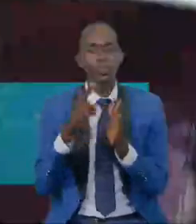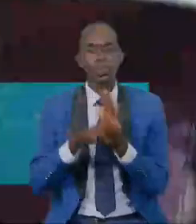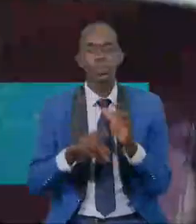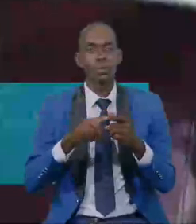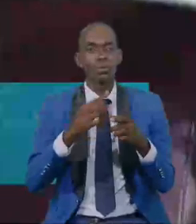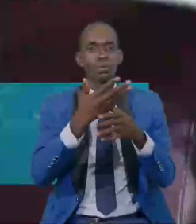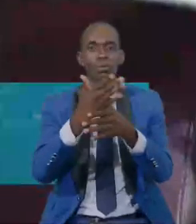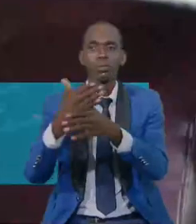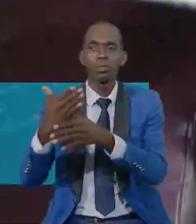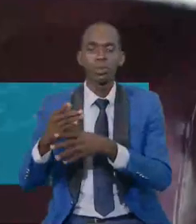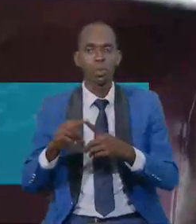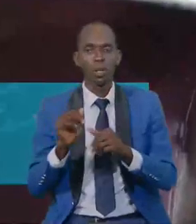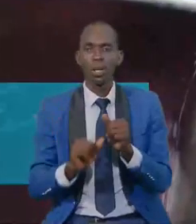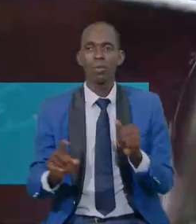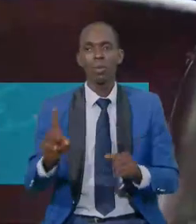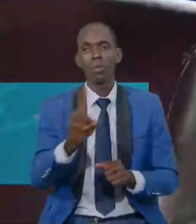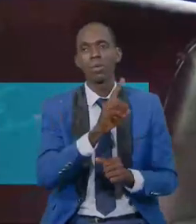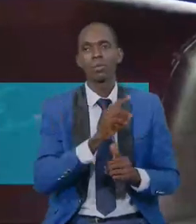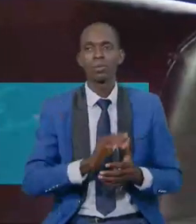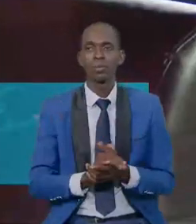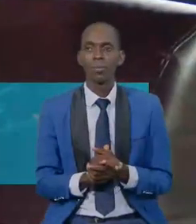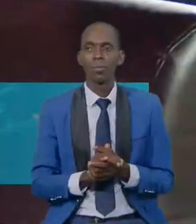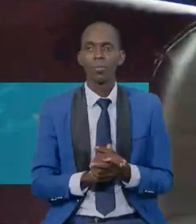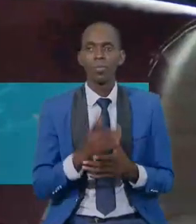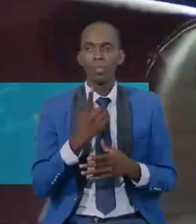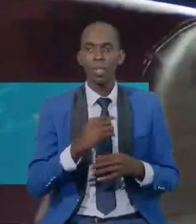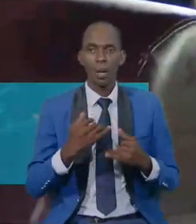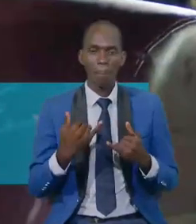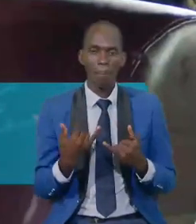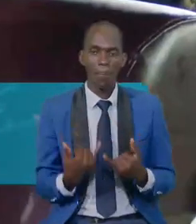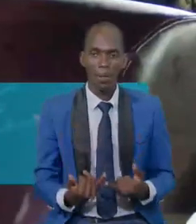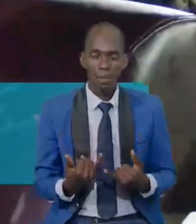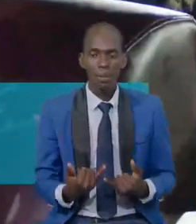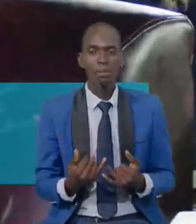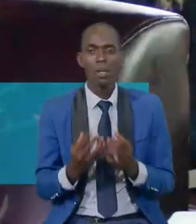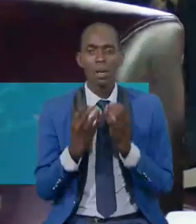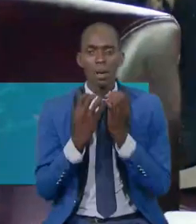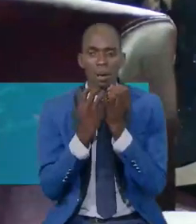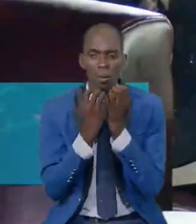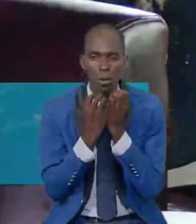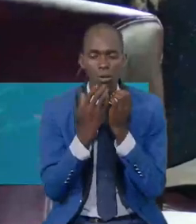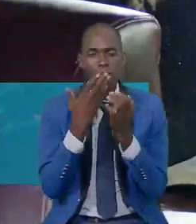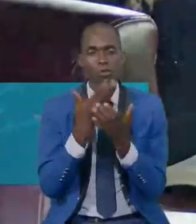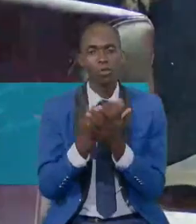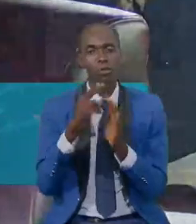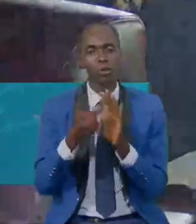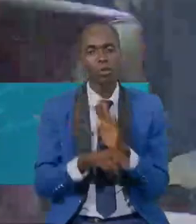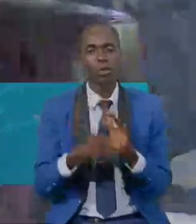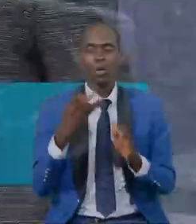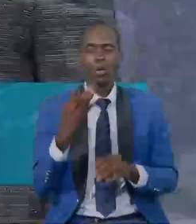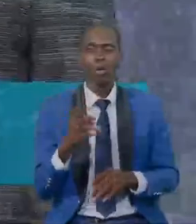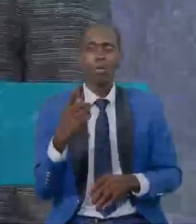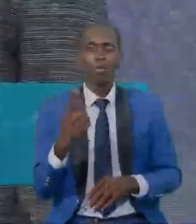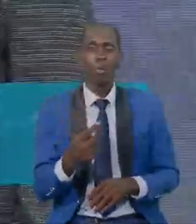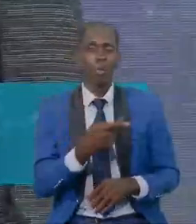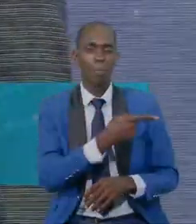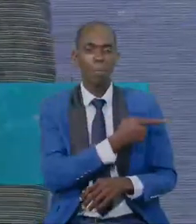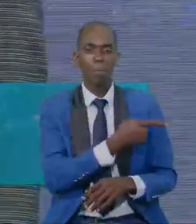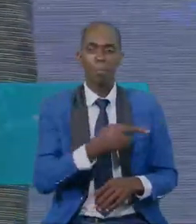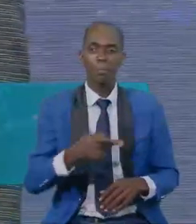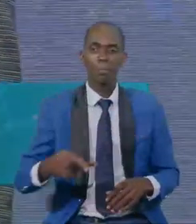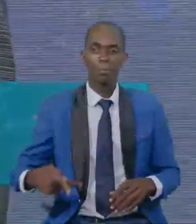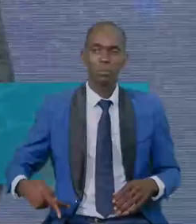Il a une bonté précieuse à offrir à tout le monde. Present precious goodness of the prince. La